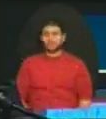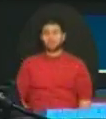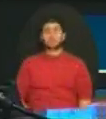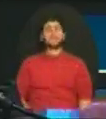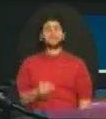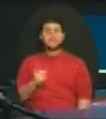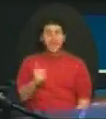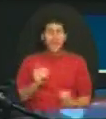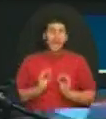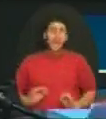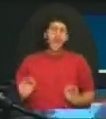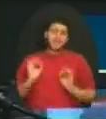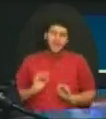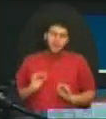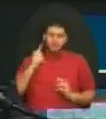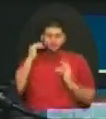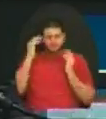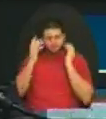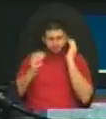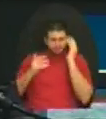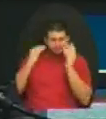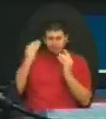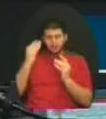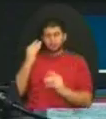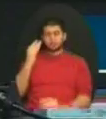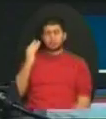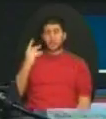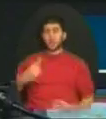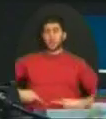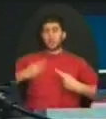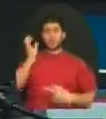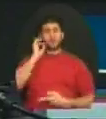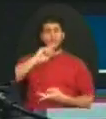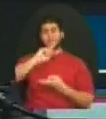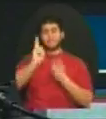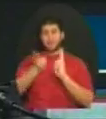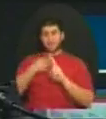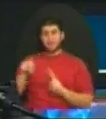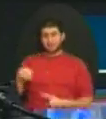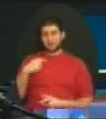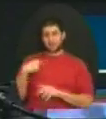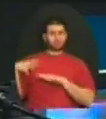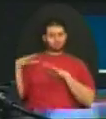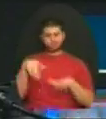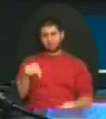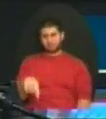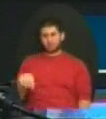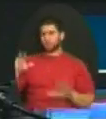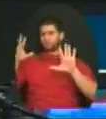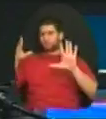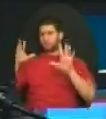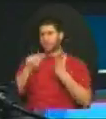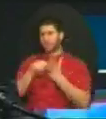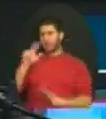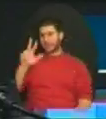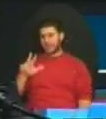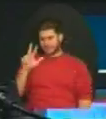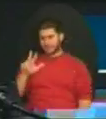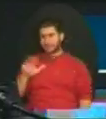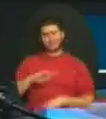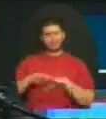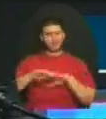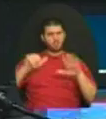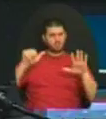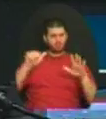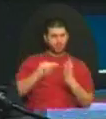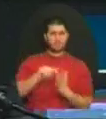זה עדיין במחשבה. ביום האישה הבינלאומי בכנסת אנחנו נהיה פה. 8 במרץ. זה יהיה בשישה